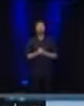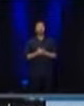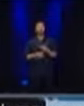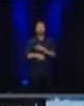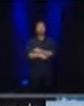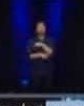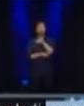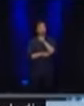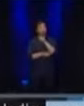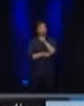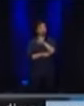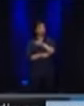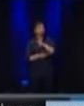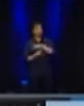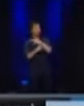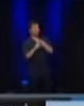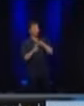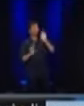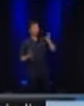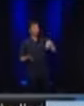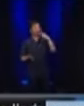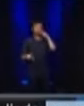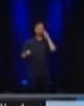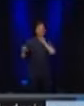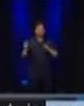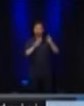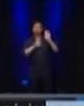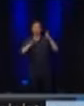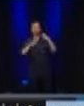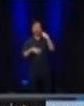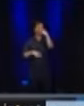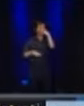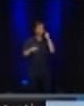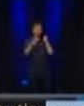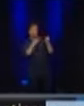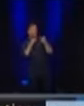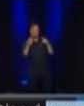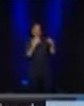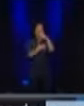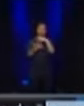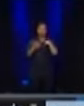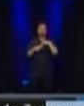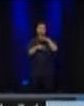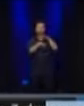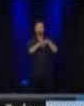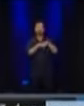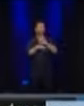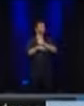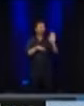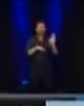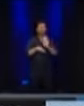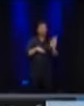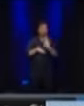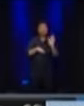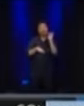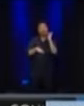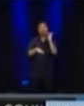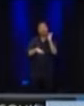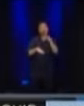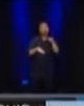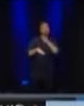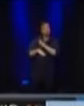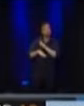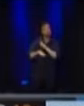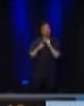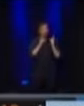C'est toujours une question de gestion du risque. Ce qui nous aide actuellement, c'est que la circulation est basse. C'est pas recommandé, là. Vous avez peur, vous êtes à risque, vous n'avez pas vous mettre à côté